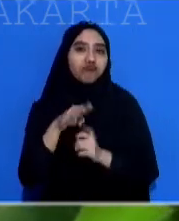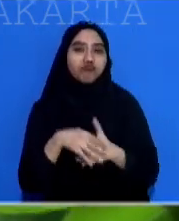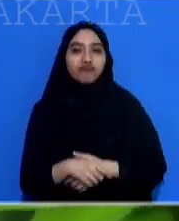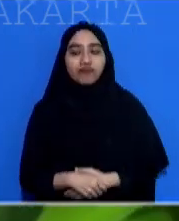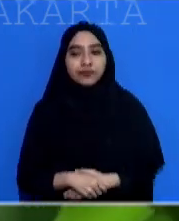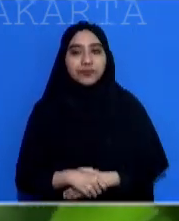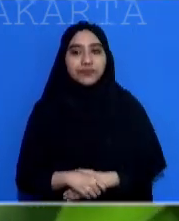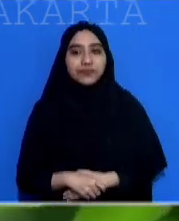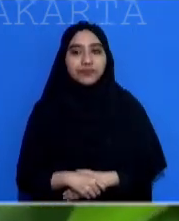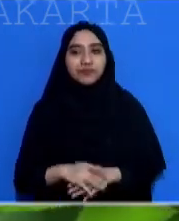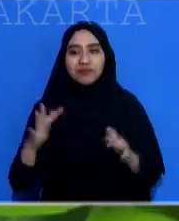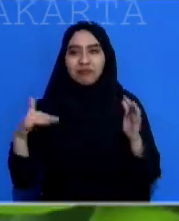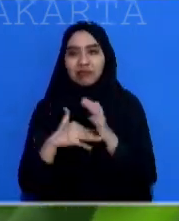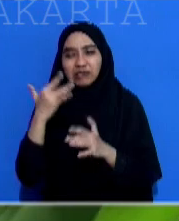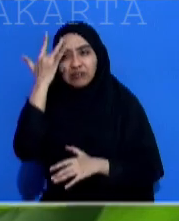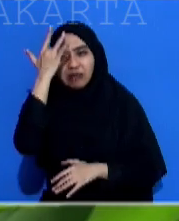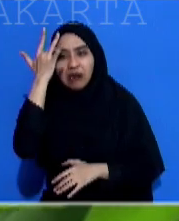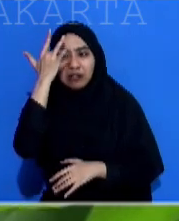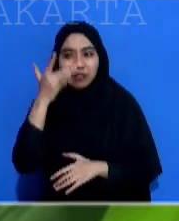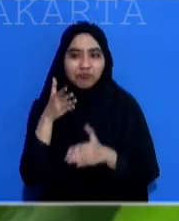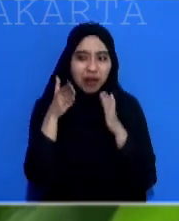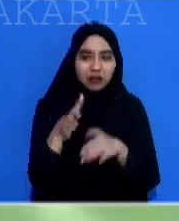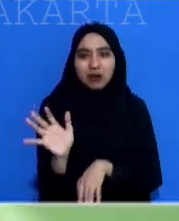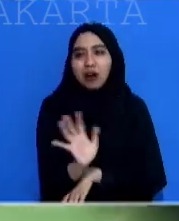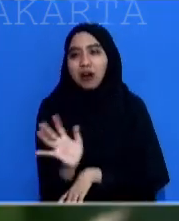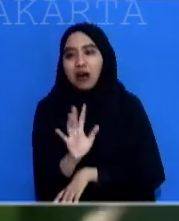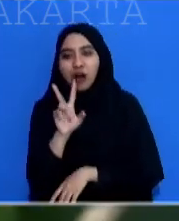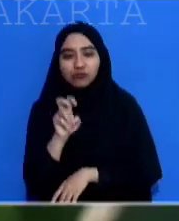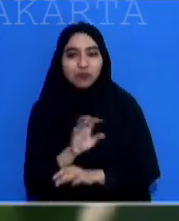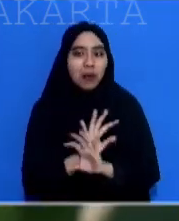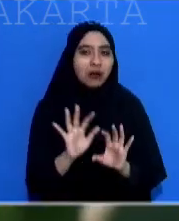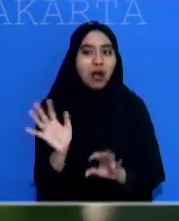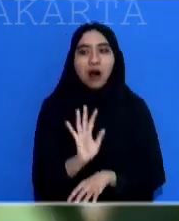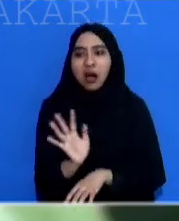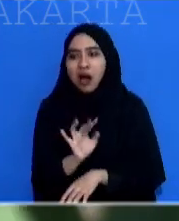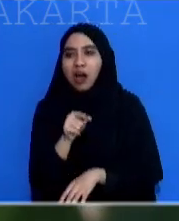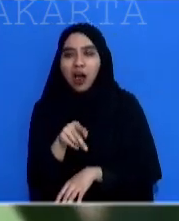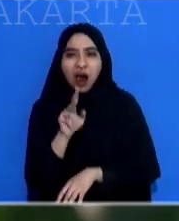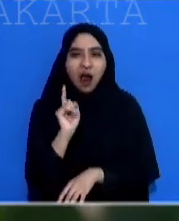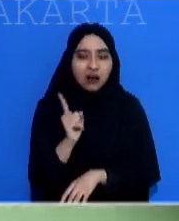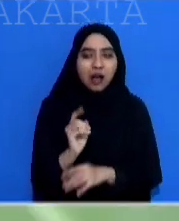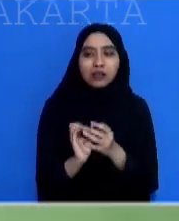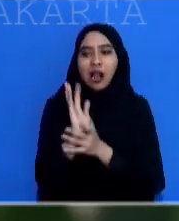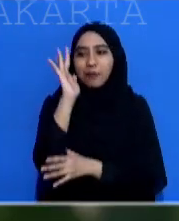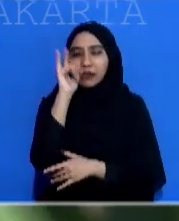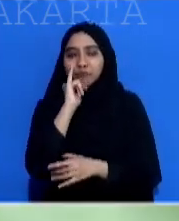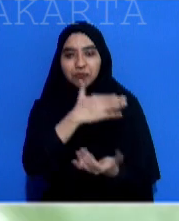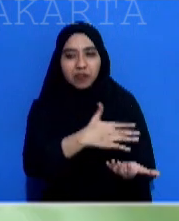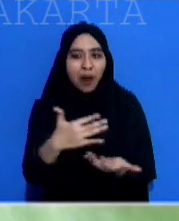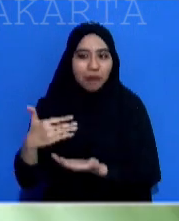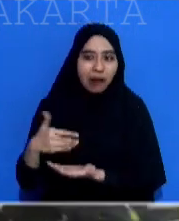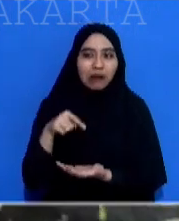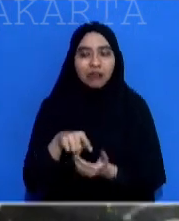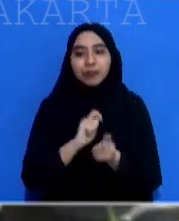sesaket ingkang kedah dipun wigatosaken ing salebeting nanem jagung menika. Menawi sampun wonten taneman ingkang dipun panen, piyambakipun